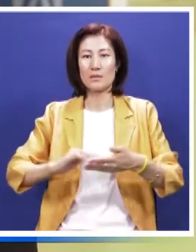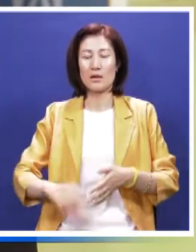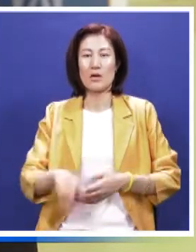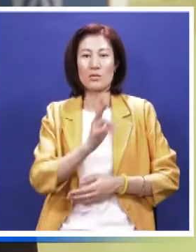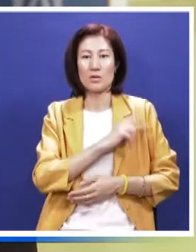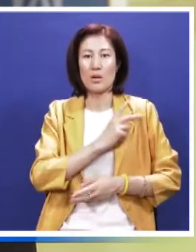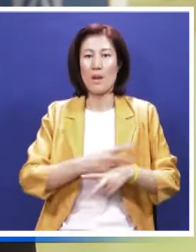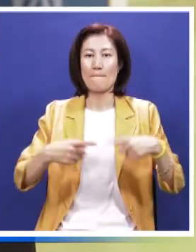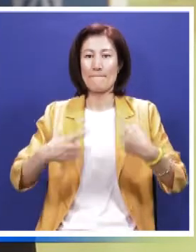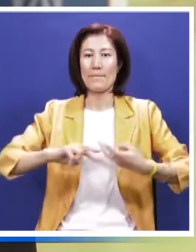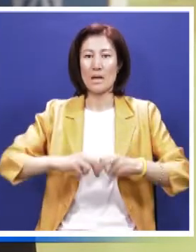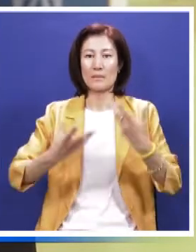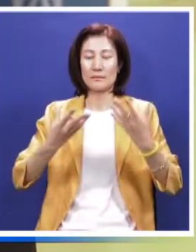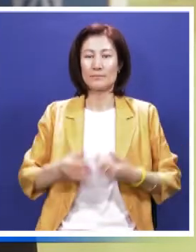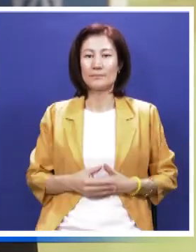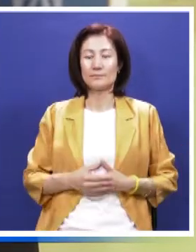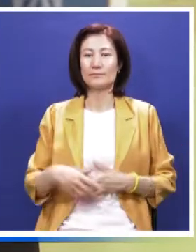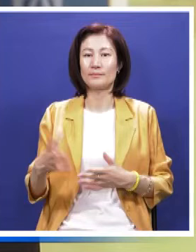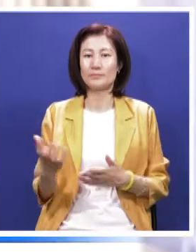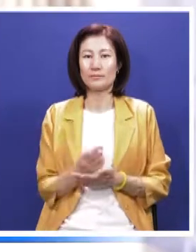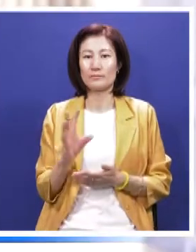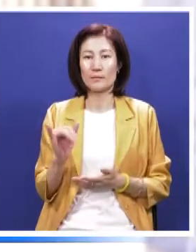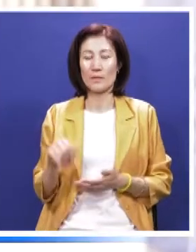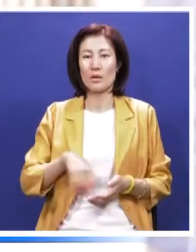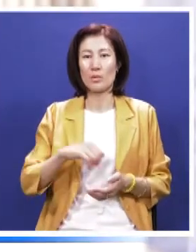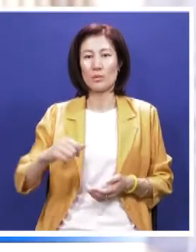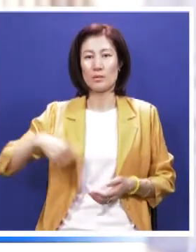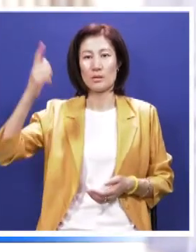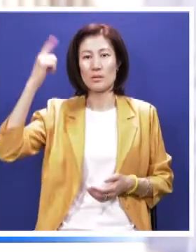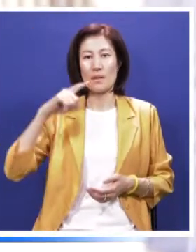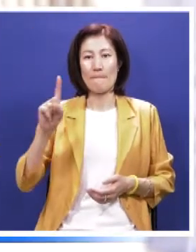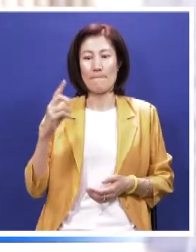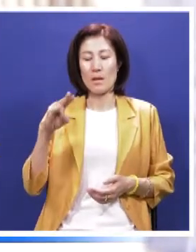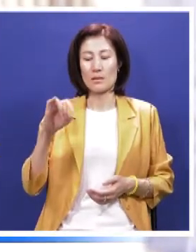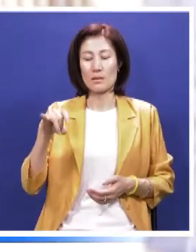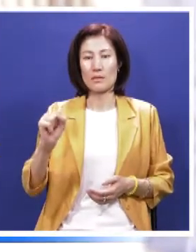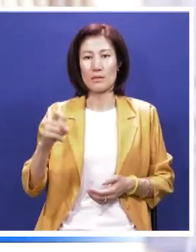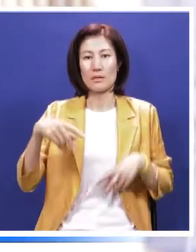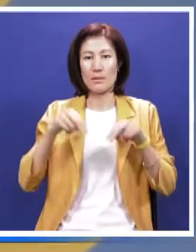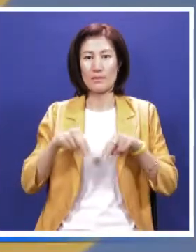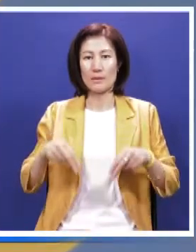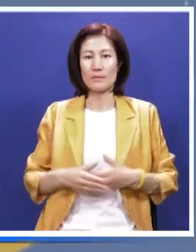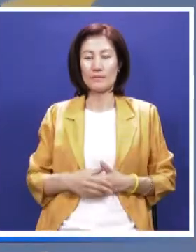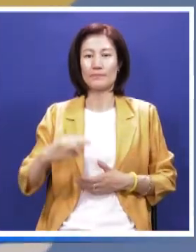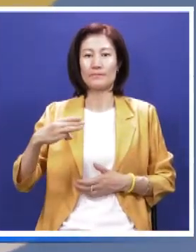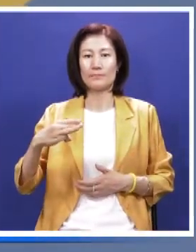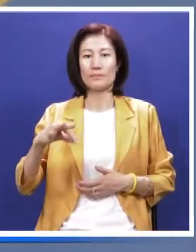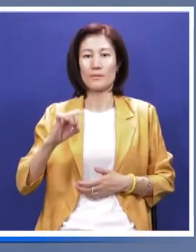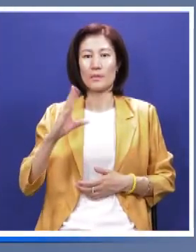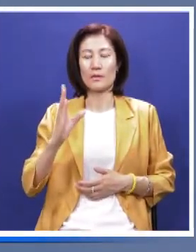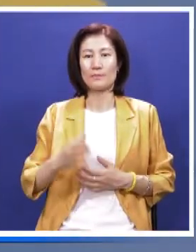да мәселелер бойынша қолға алынады деп отыр. Өздеріңізге белгілі, 1 наурызда Қазақстан Республикасының президенті Қасым-Жомарт Кемел